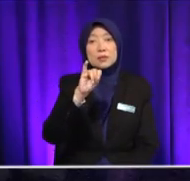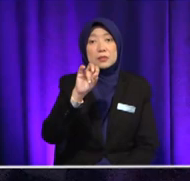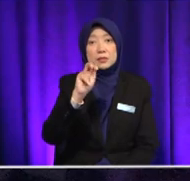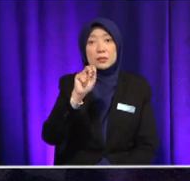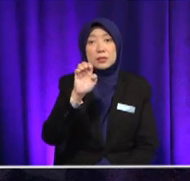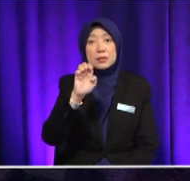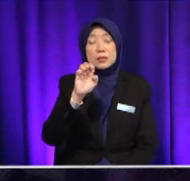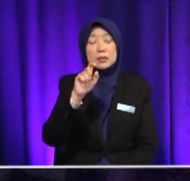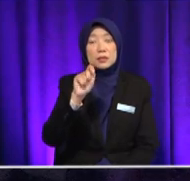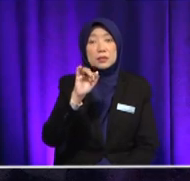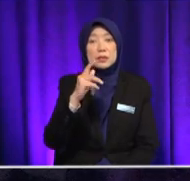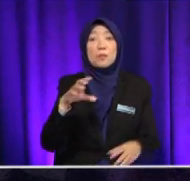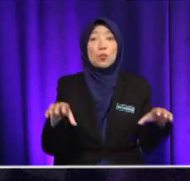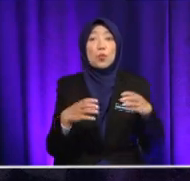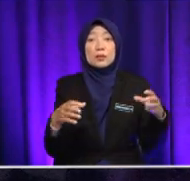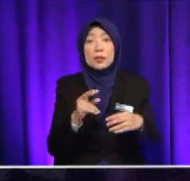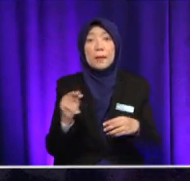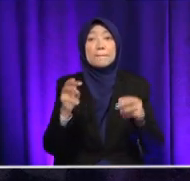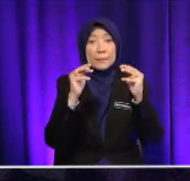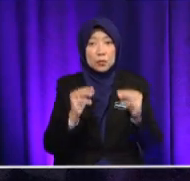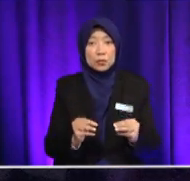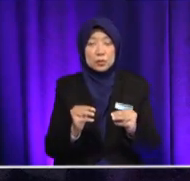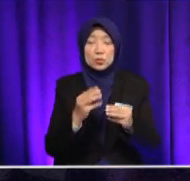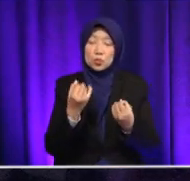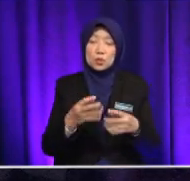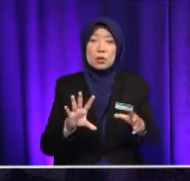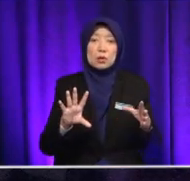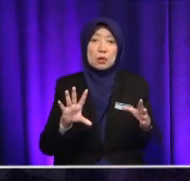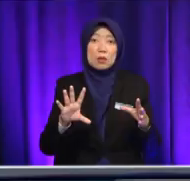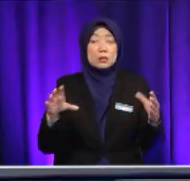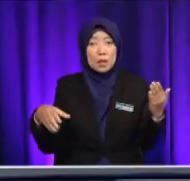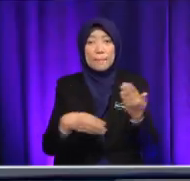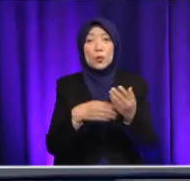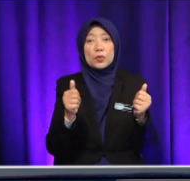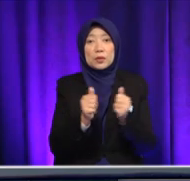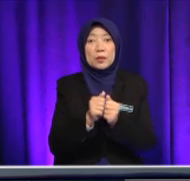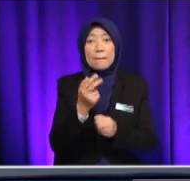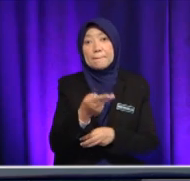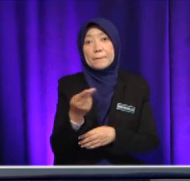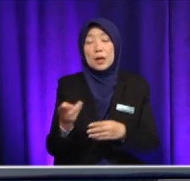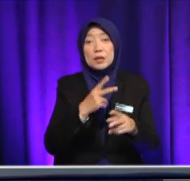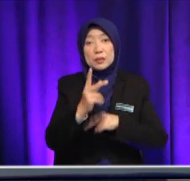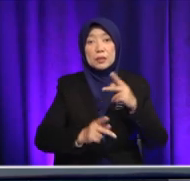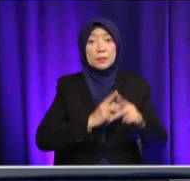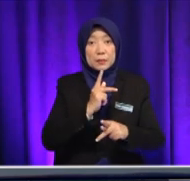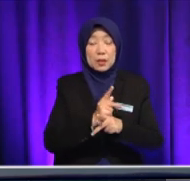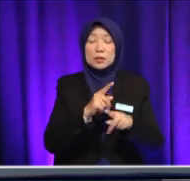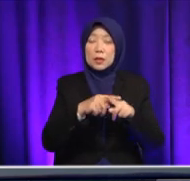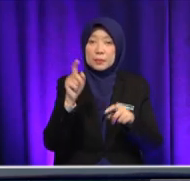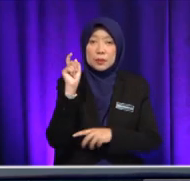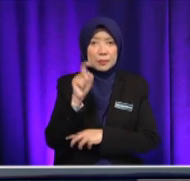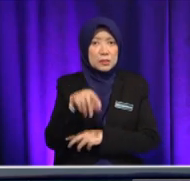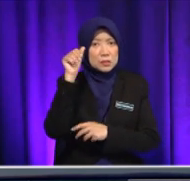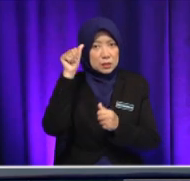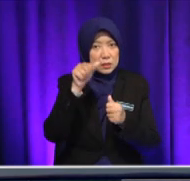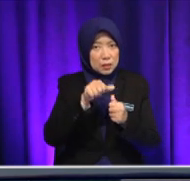buatan manusia. Dicampur dengan bahan kimia untuk menghasilkan polimer sintetik. Tapi Sean, kita kena ingat bahawa